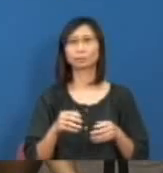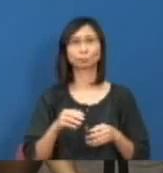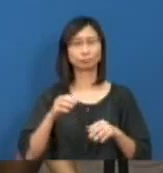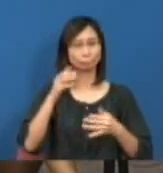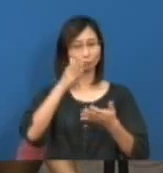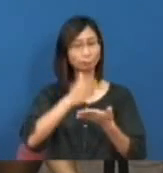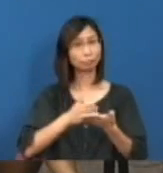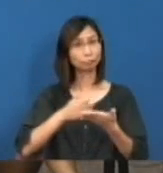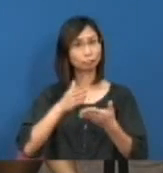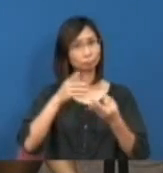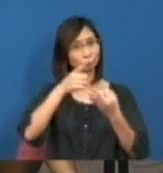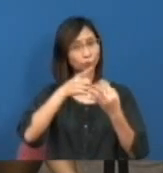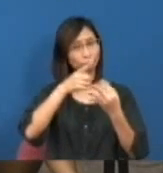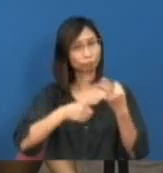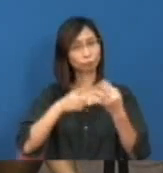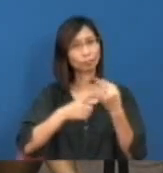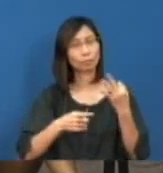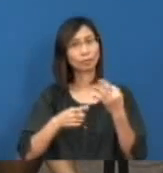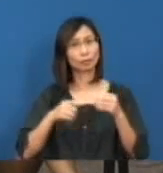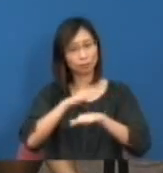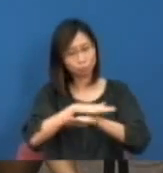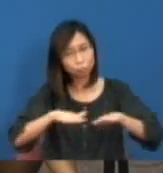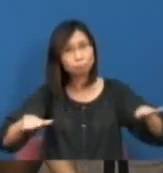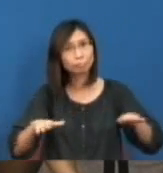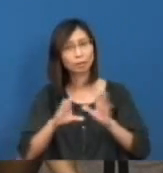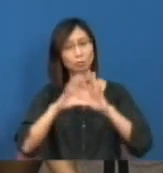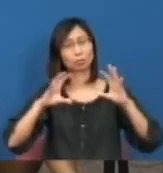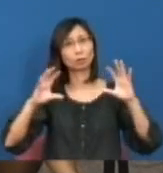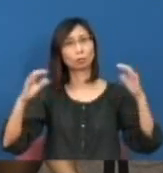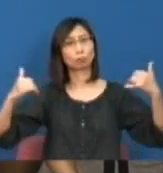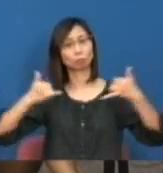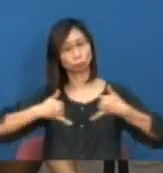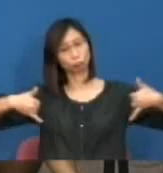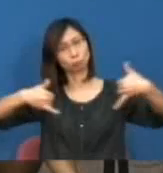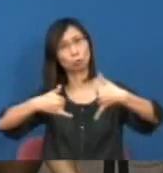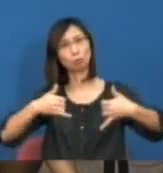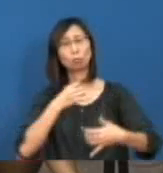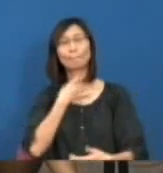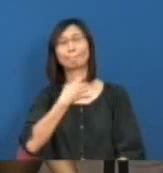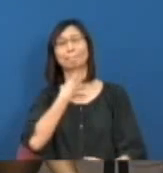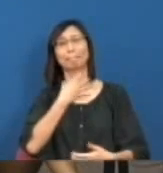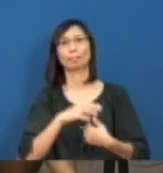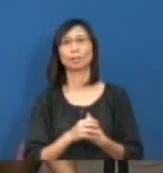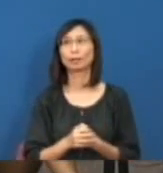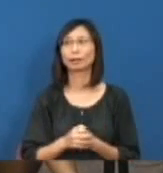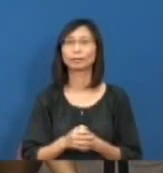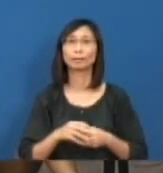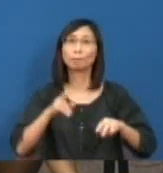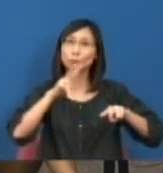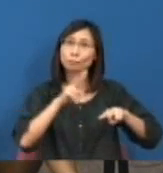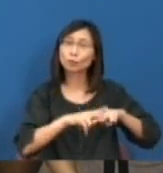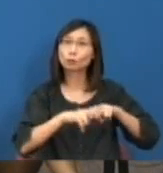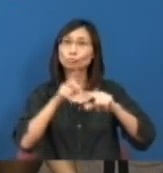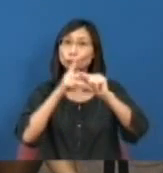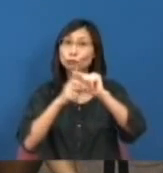出嚟開會，多謝嗰班平亂嘅士兵，都未開個中共中央嘅政